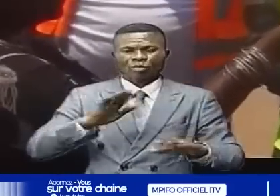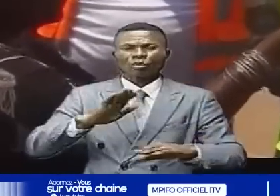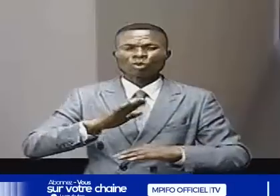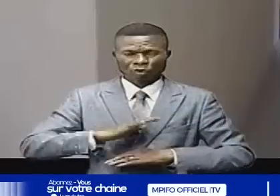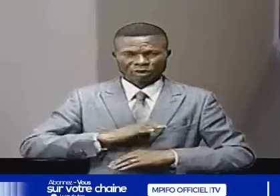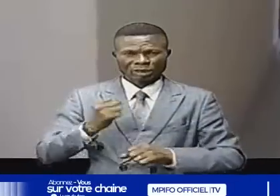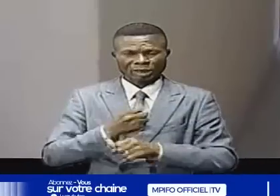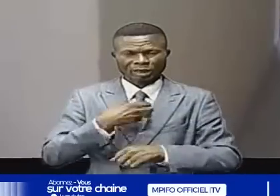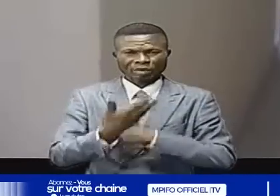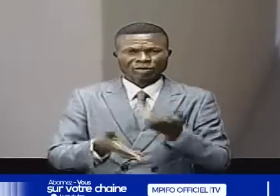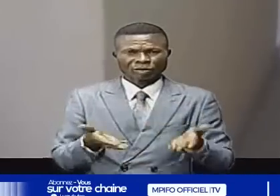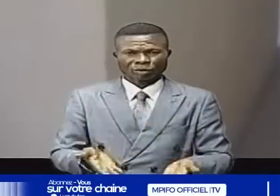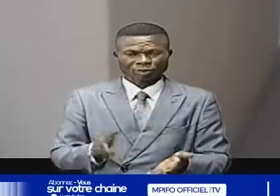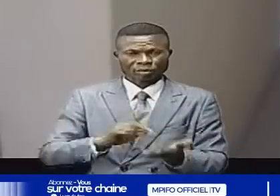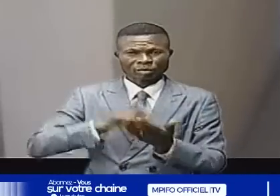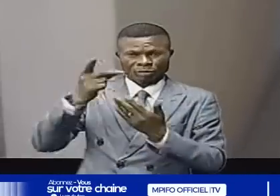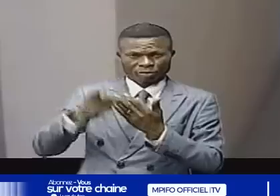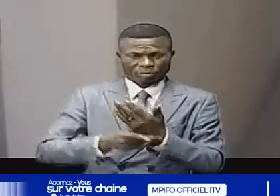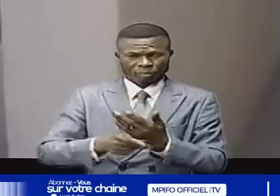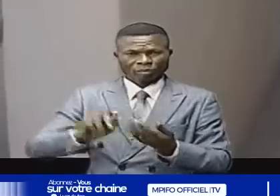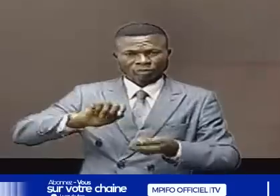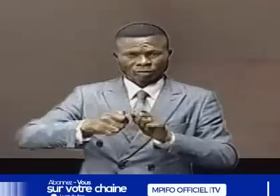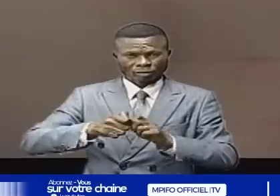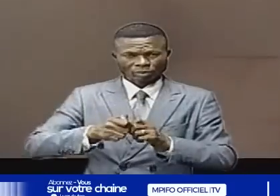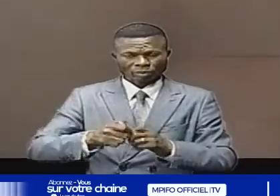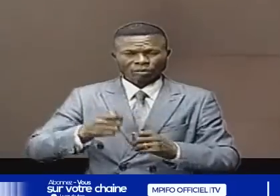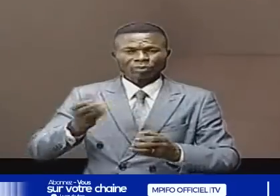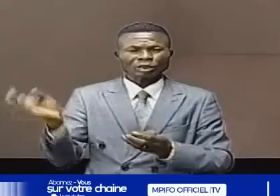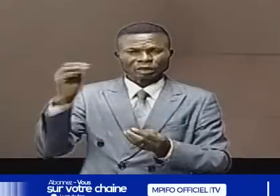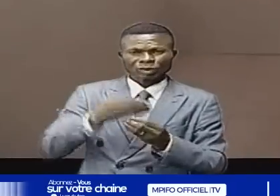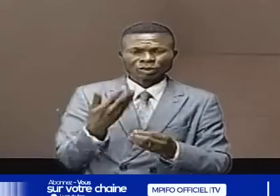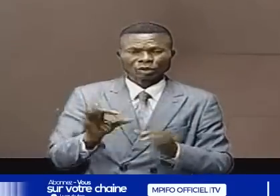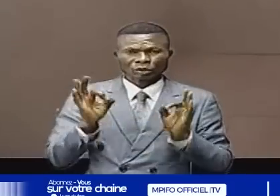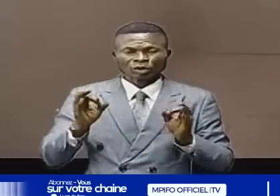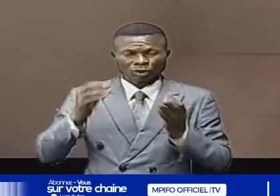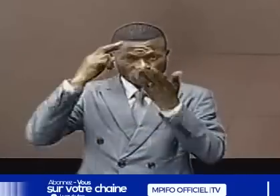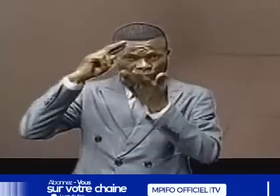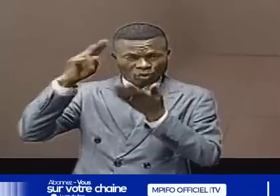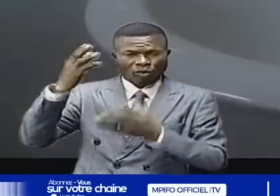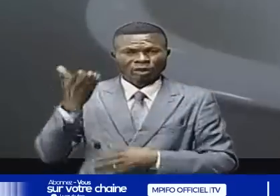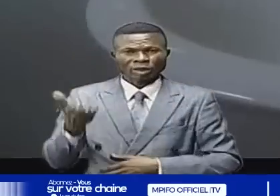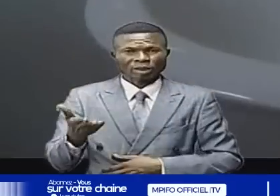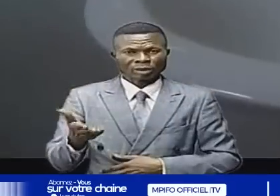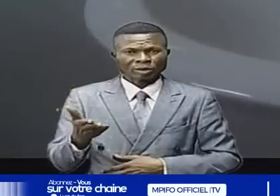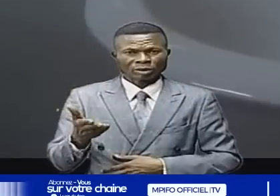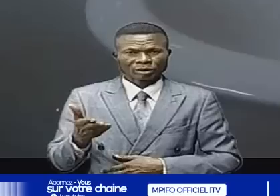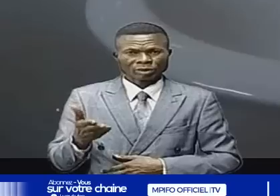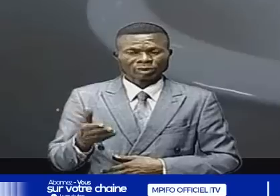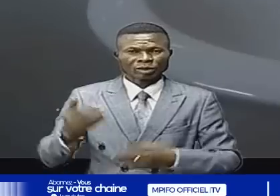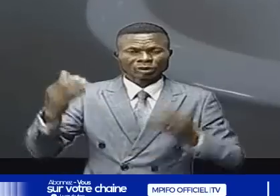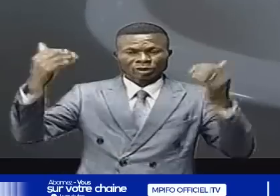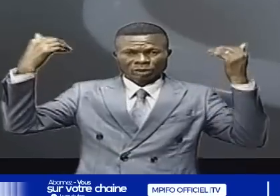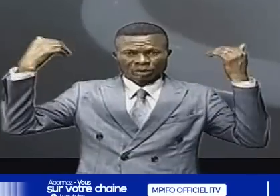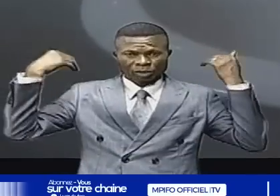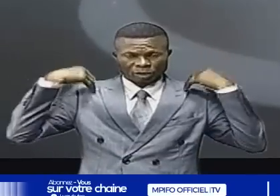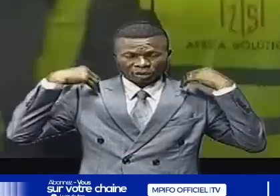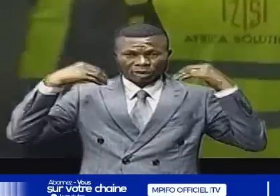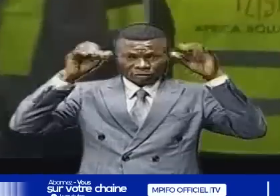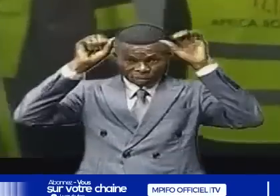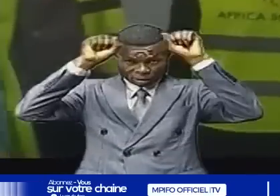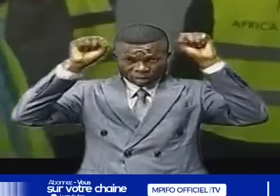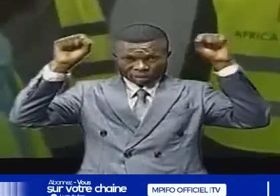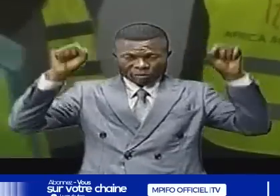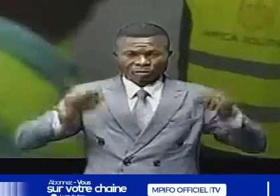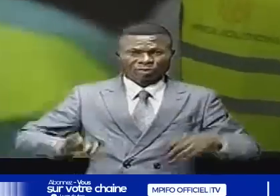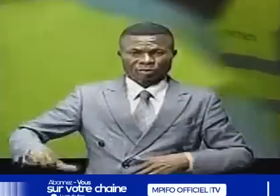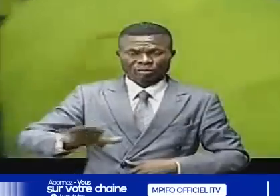visite. Avec son programme de réhabilitation et rénovation des sites universitaires, le chef de l'État, Félix-Antoine